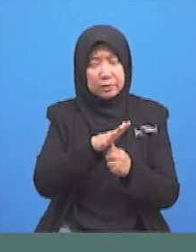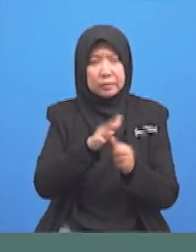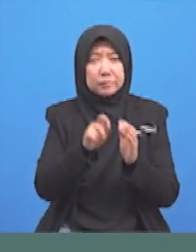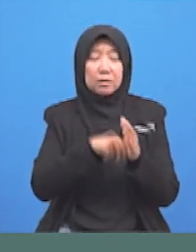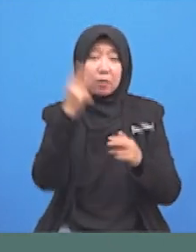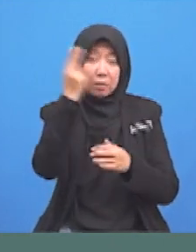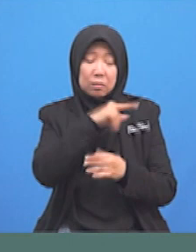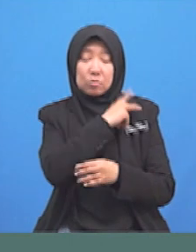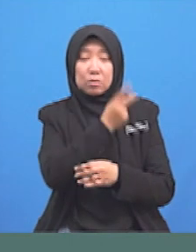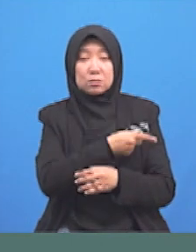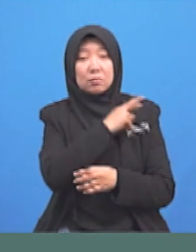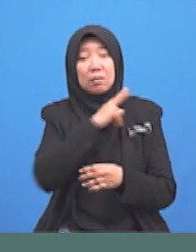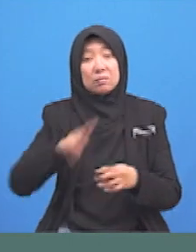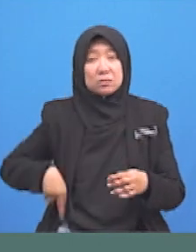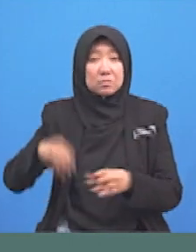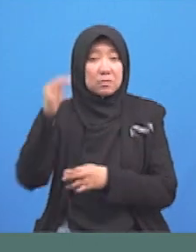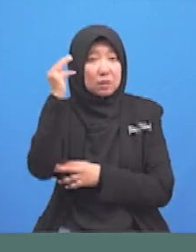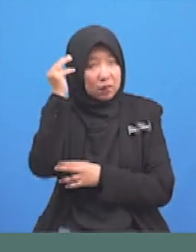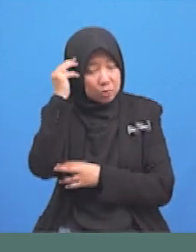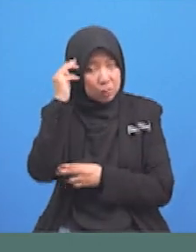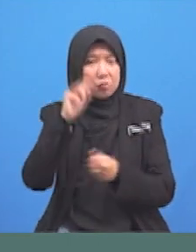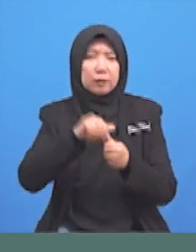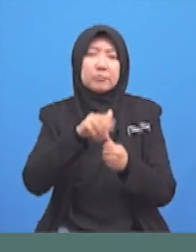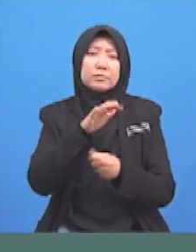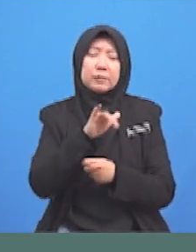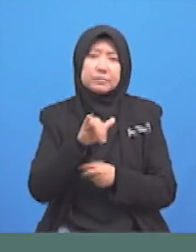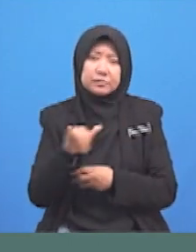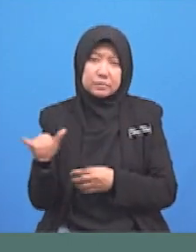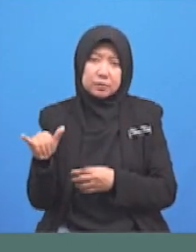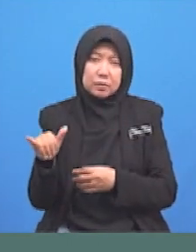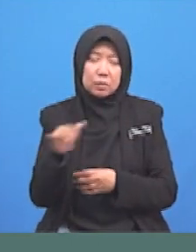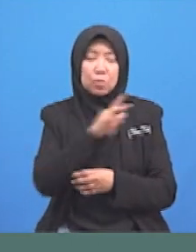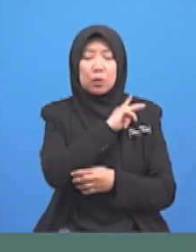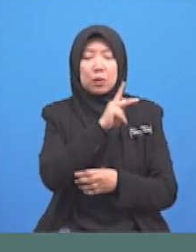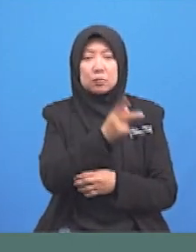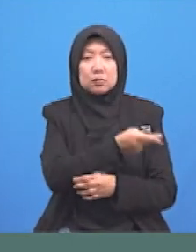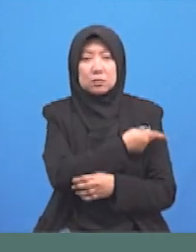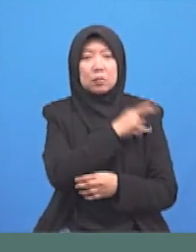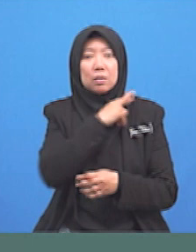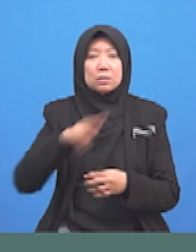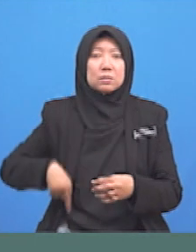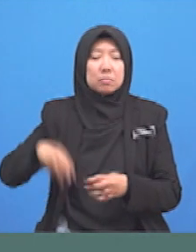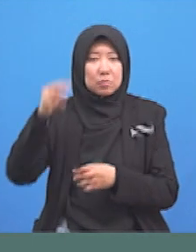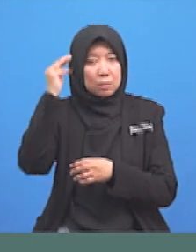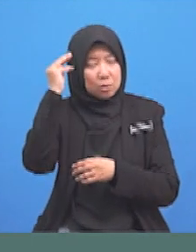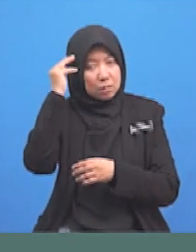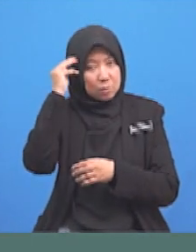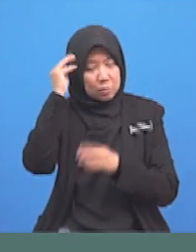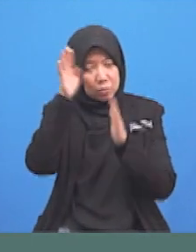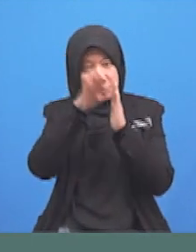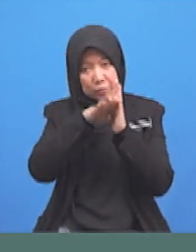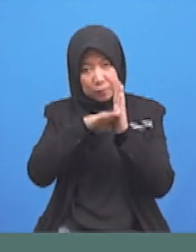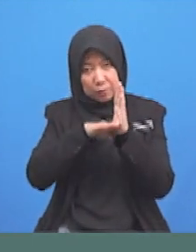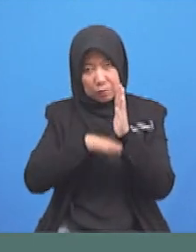Melayu? Kesannya, kuasa Raja-Raja Melayu semakin terhakis kerana terpaksa